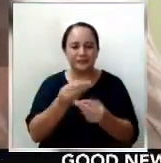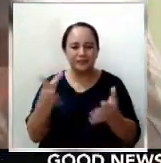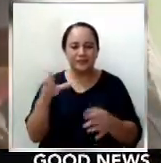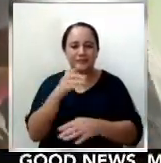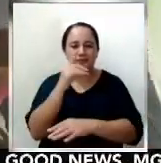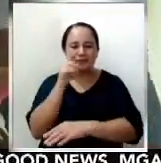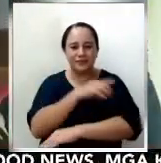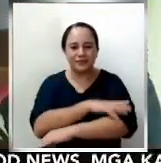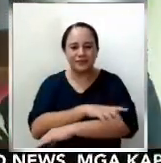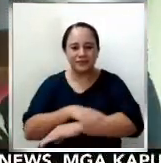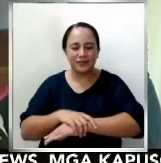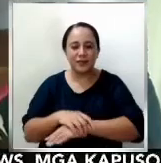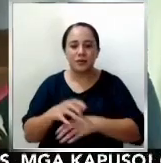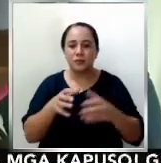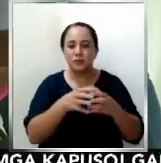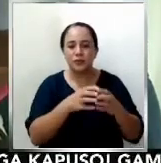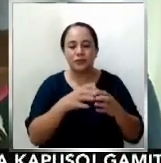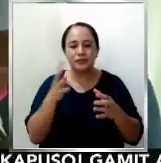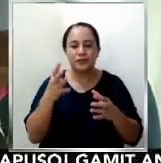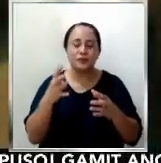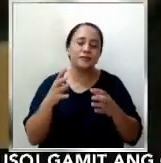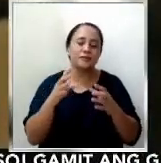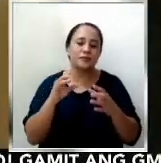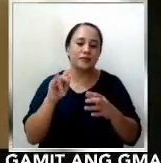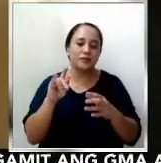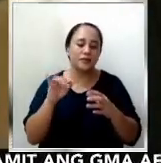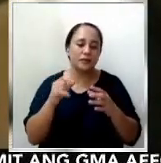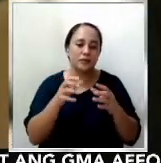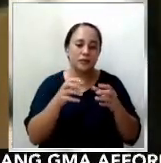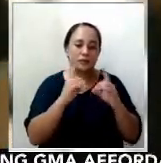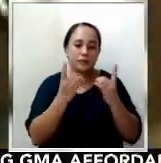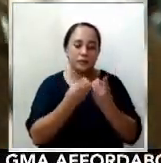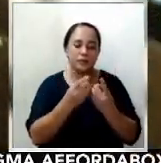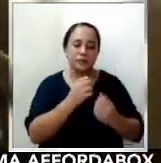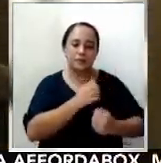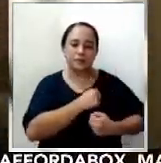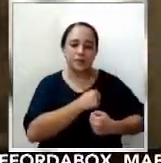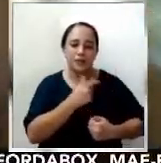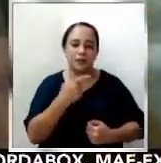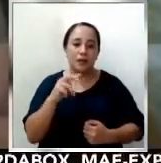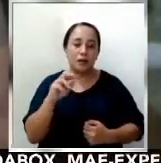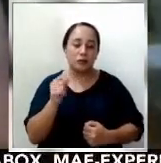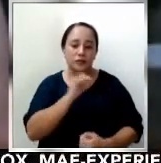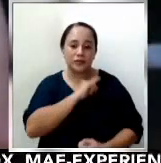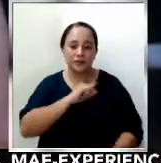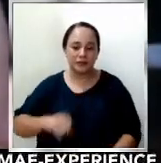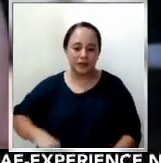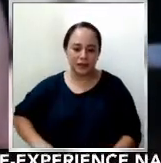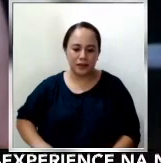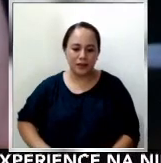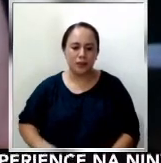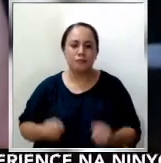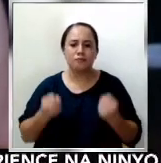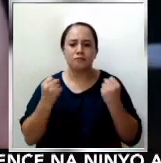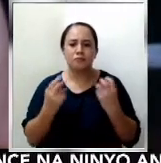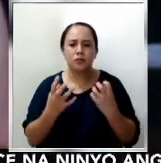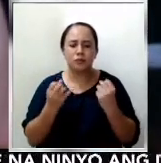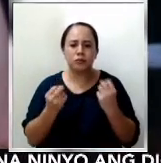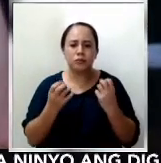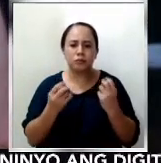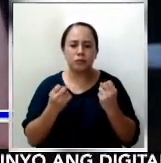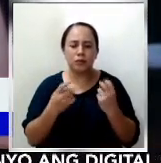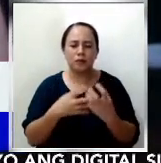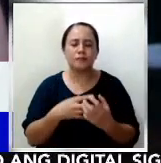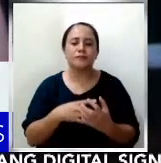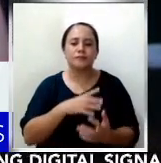kampo ng 5th Infantry Division ng Philippine Army sa Gamo sa Isabela. Napakadami pong nagawa para sa